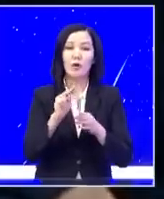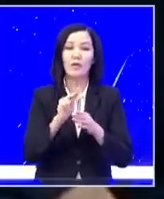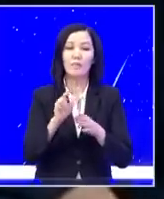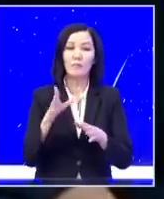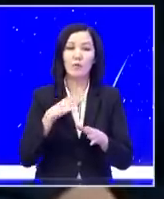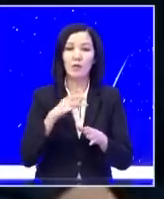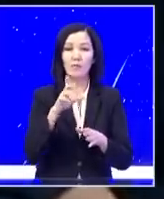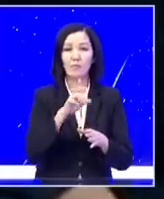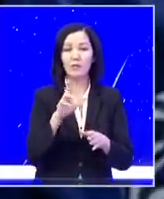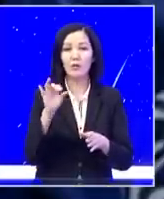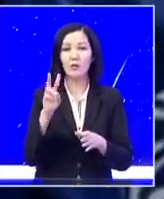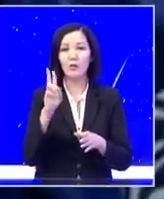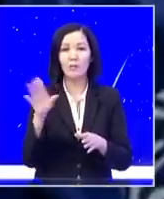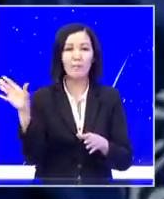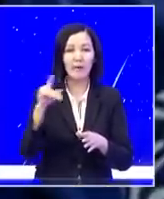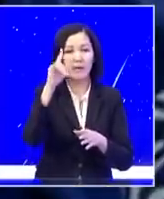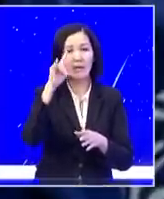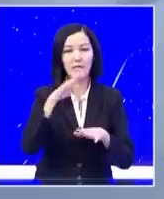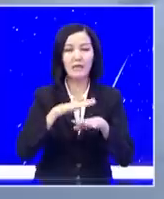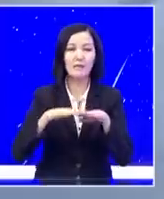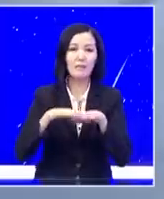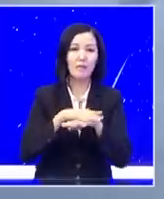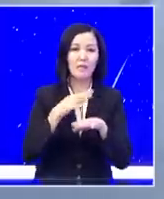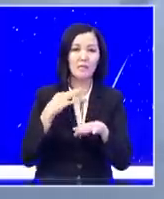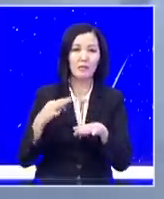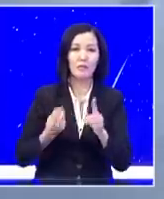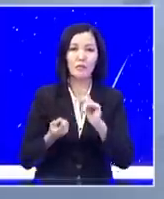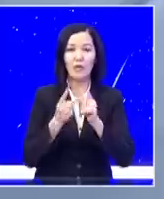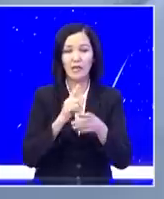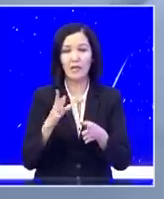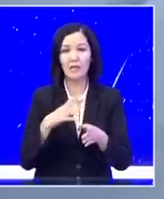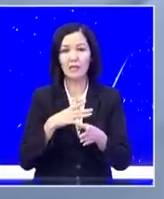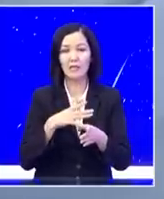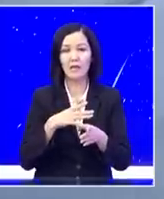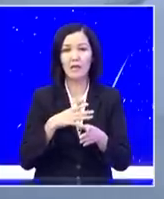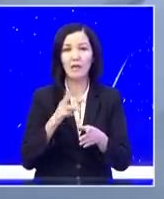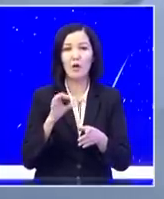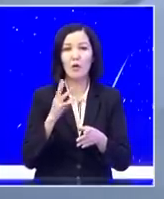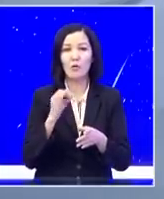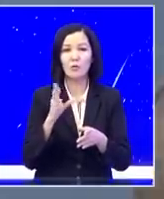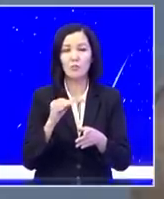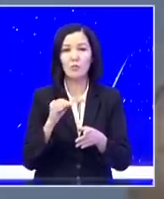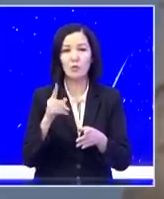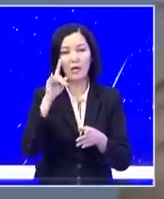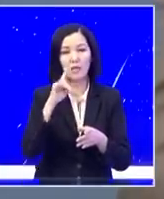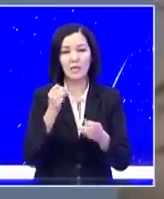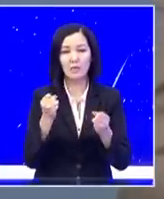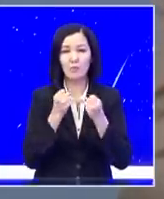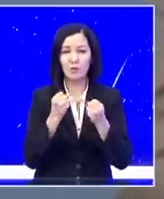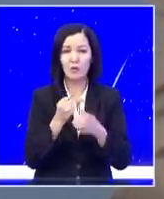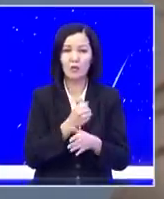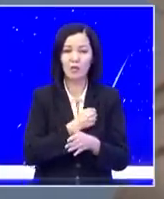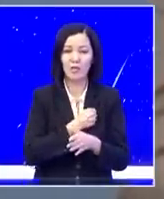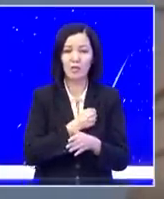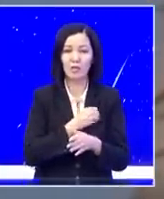Құранбек бір атаның емес, бар қазақтың баласы бола білді дейді спортшы қауым. Қош бол қазақ спортының жанашыры. Жарқын Нұрланұлы, Ерлан